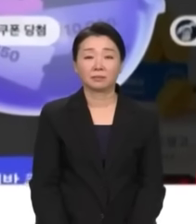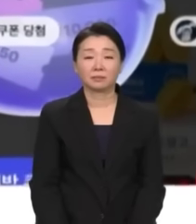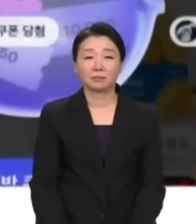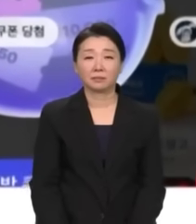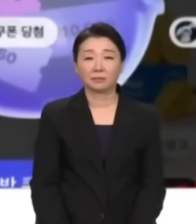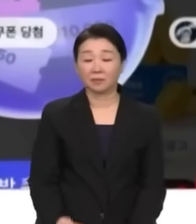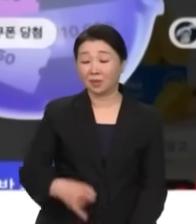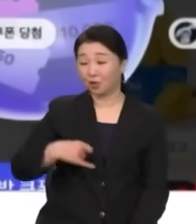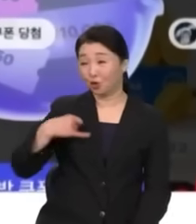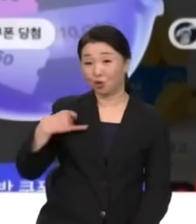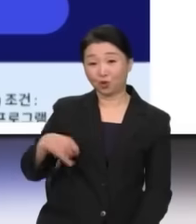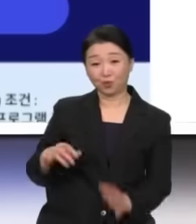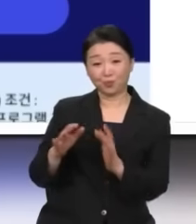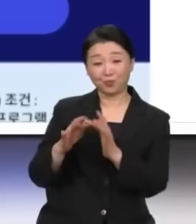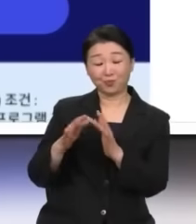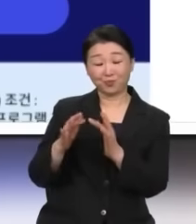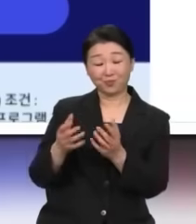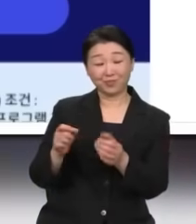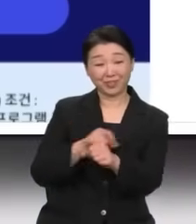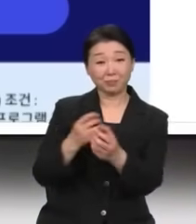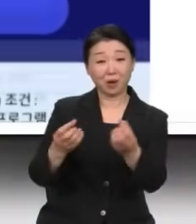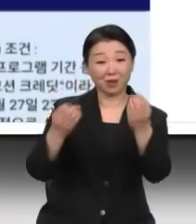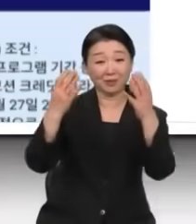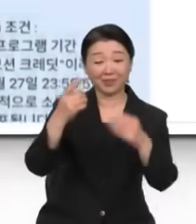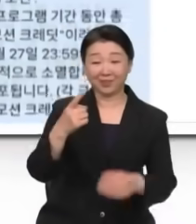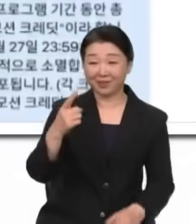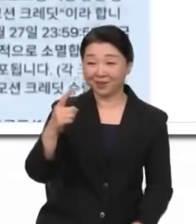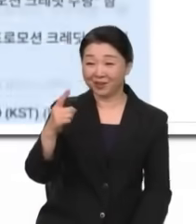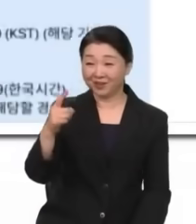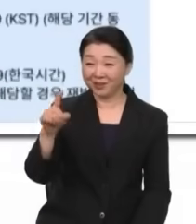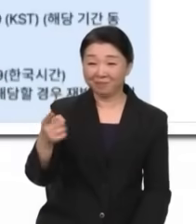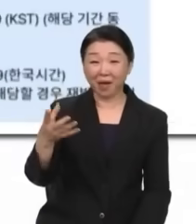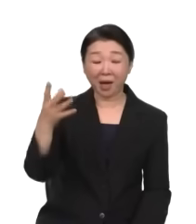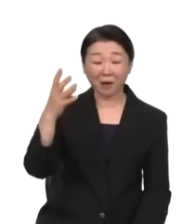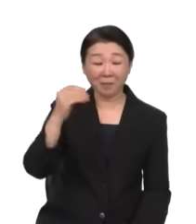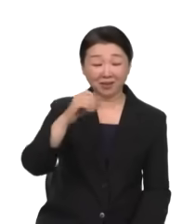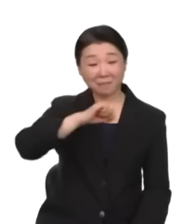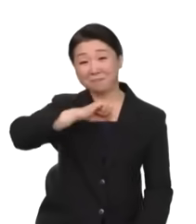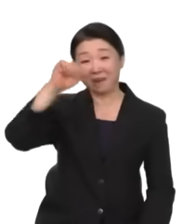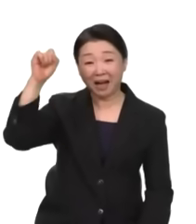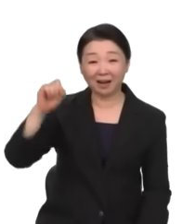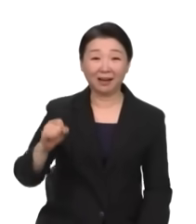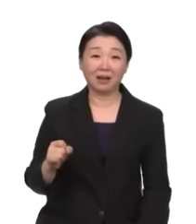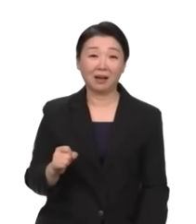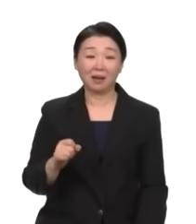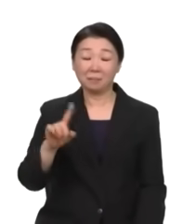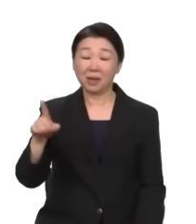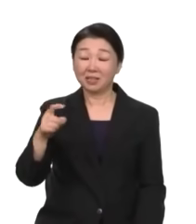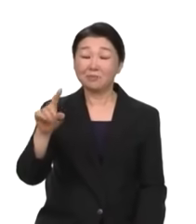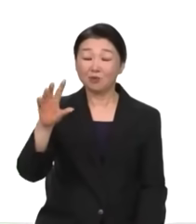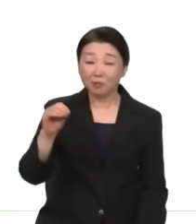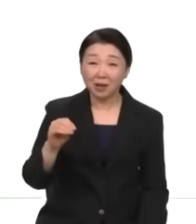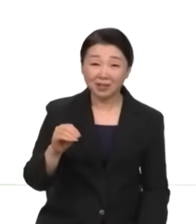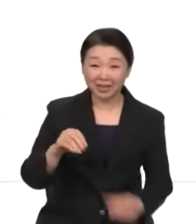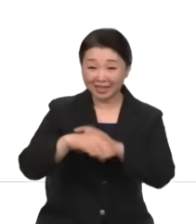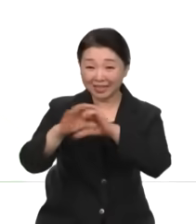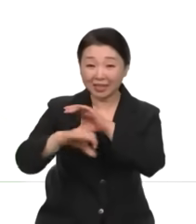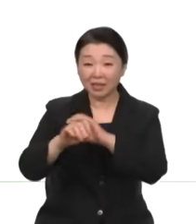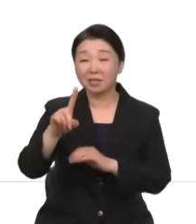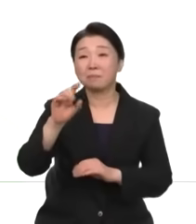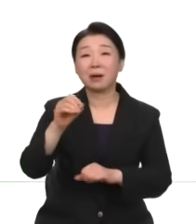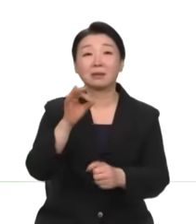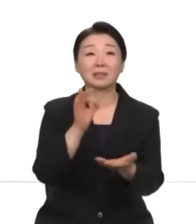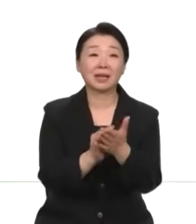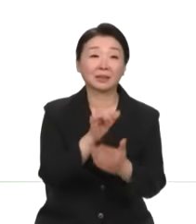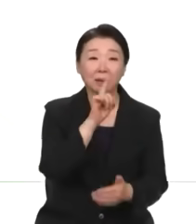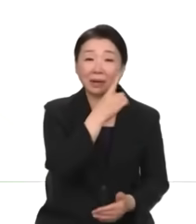한 중국 플랫폼이 진행한 이벤트에서 100만 원짜리 쿠폰에 당첨돼 116만 원짜리 세탁기를 10만 원대에